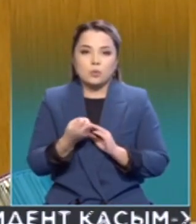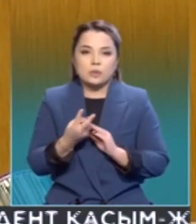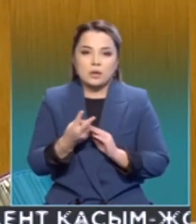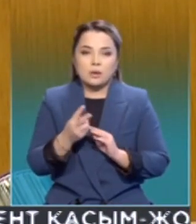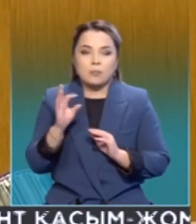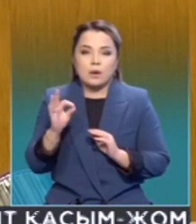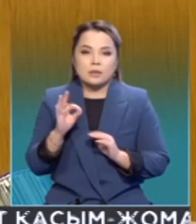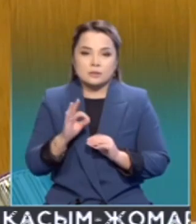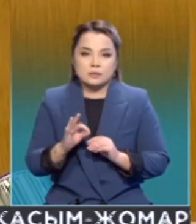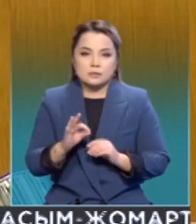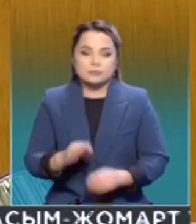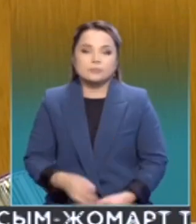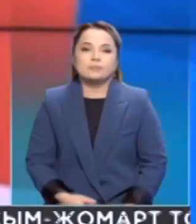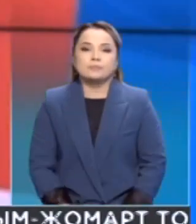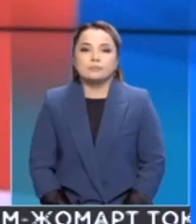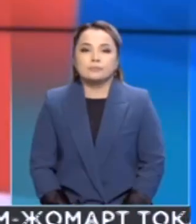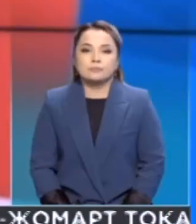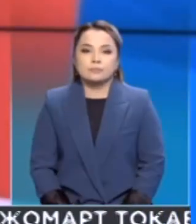2,12%.